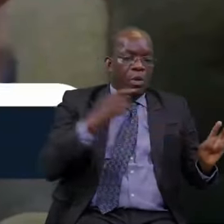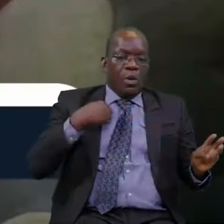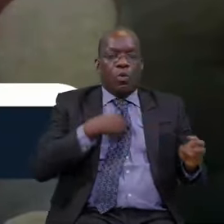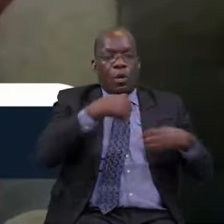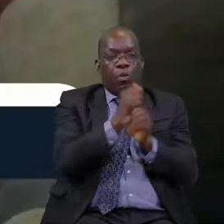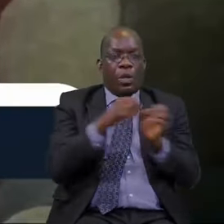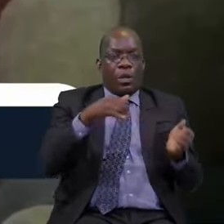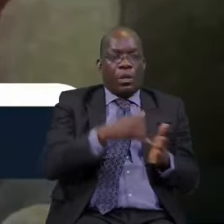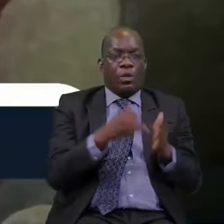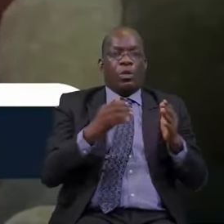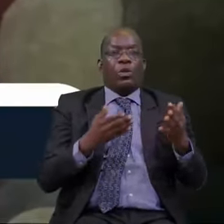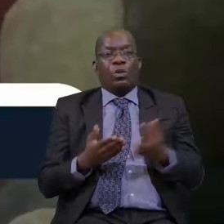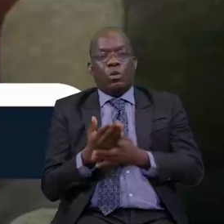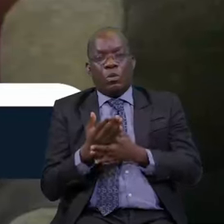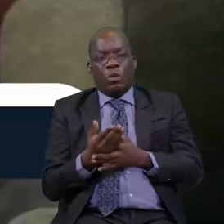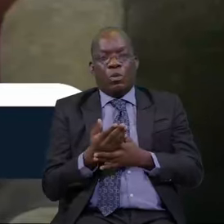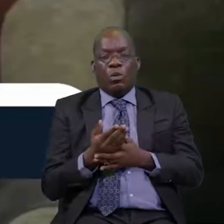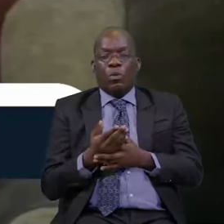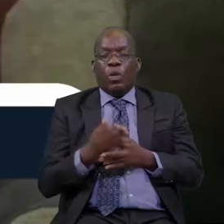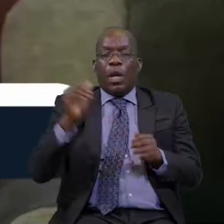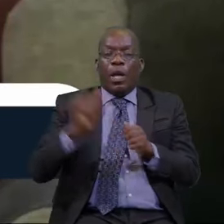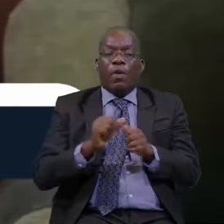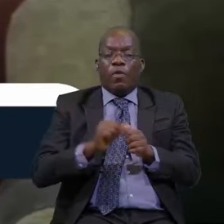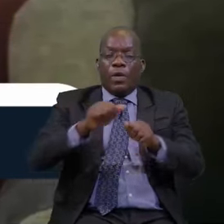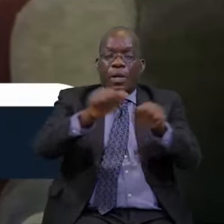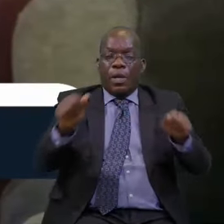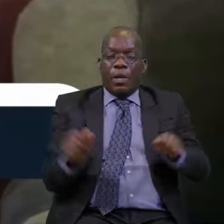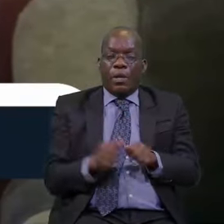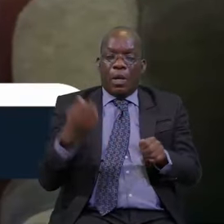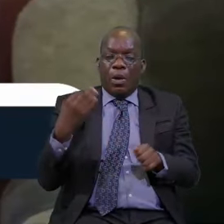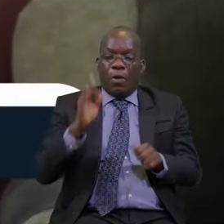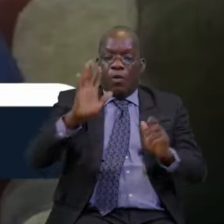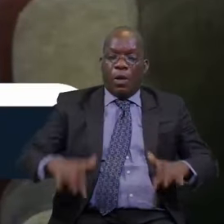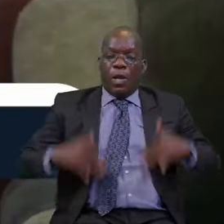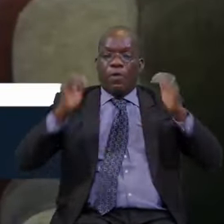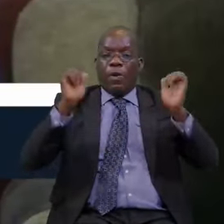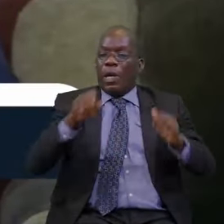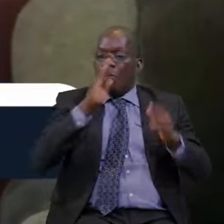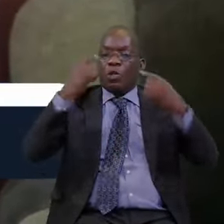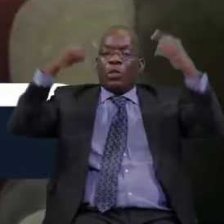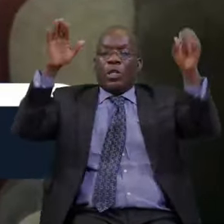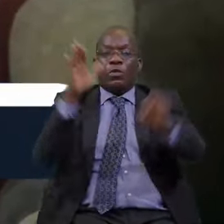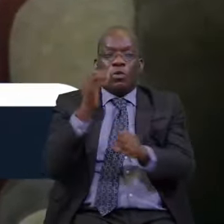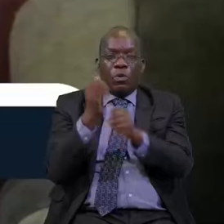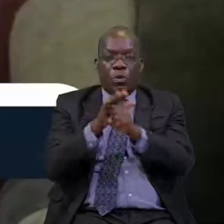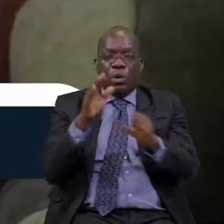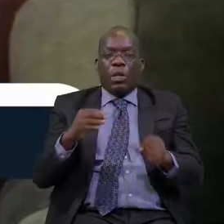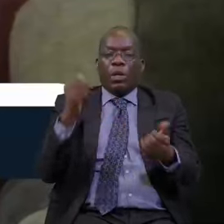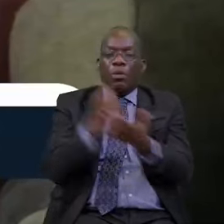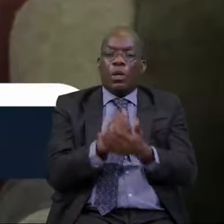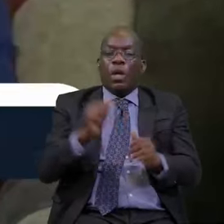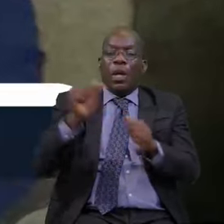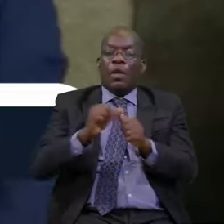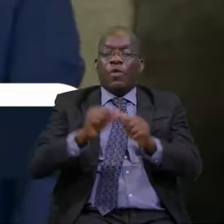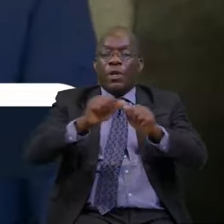on passe par ci, on ira jusqu'au bout. Dans tout domaine de la vie, vous pouvez réussir. À chaque aspect